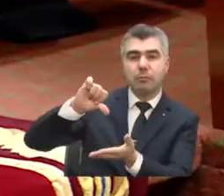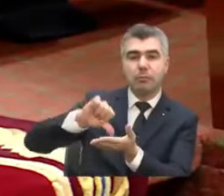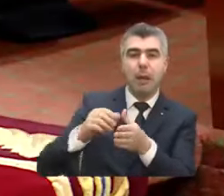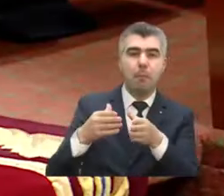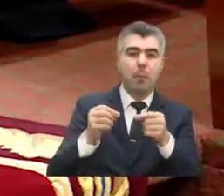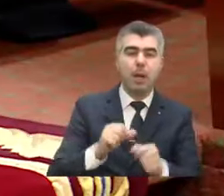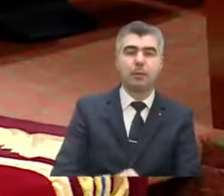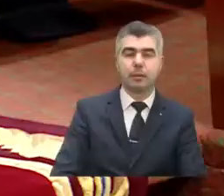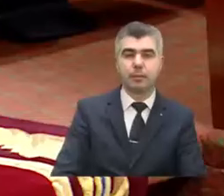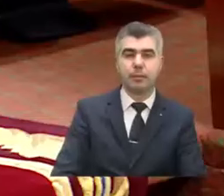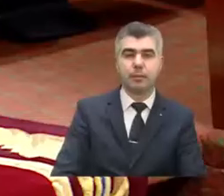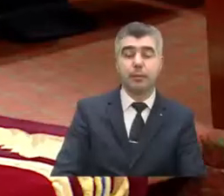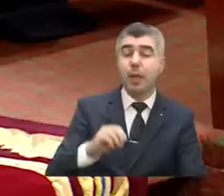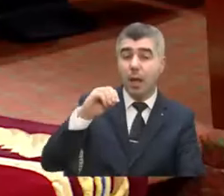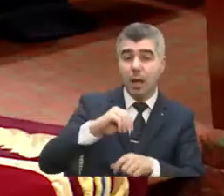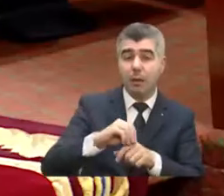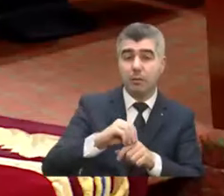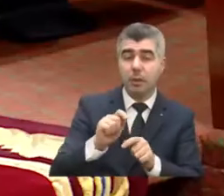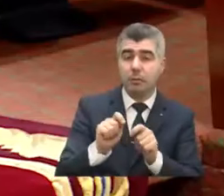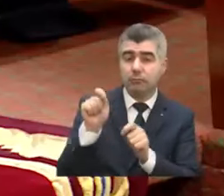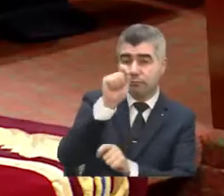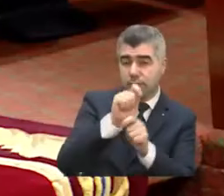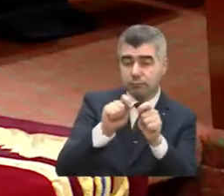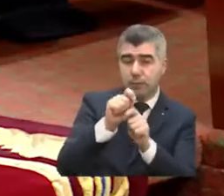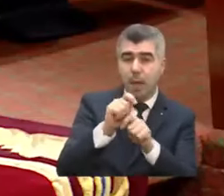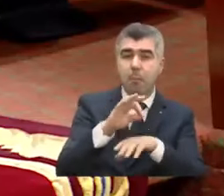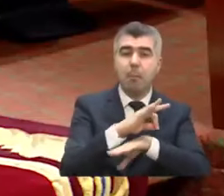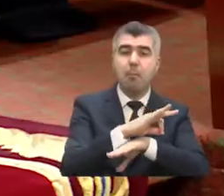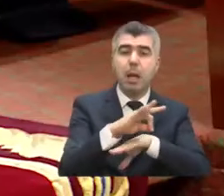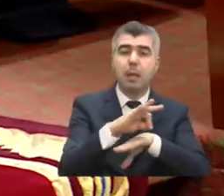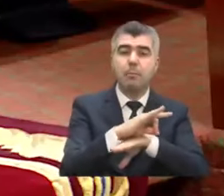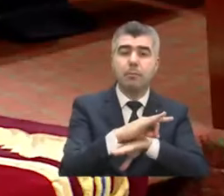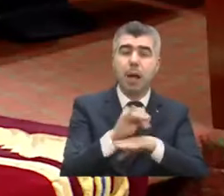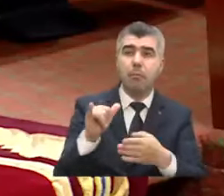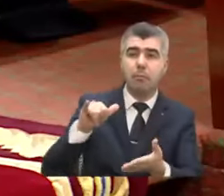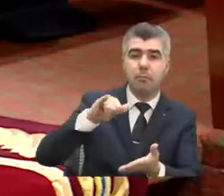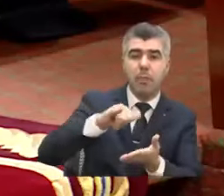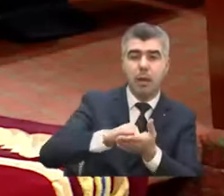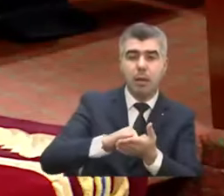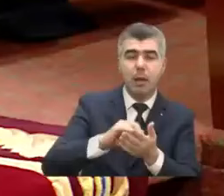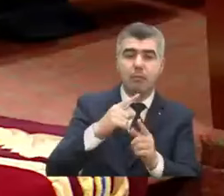كما يعمل المكتب على استكمال إنجاز عدد من التحسينات واللي هي